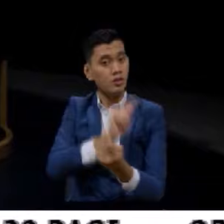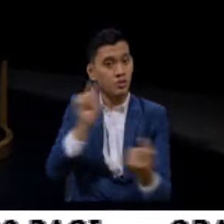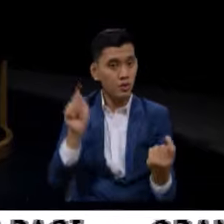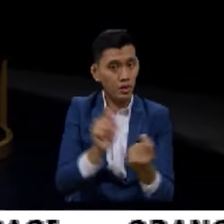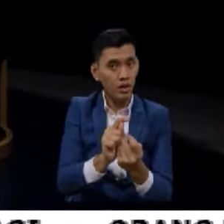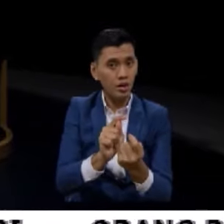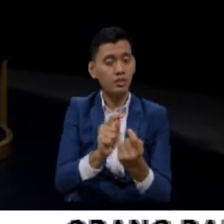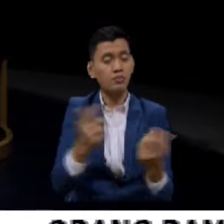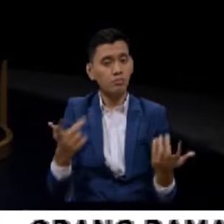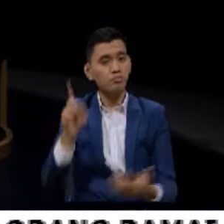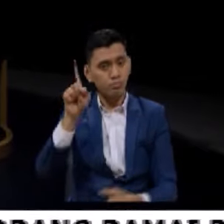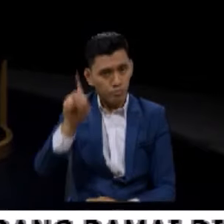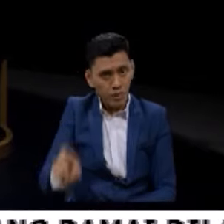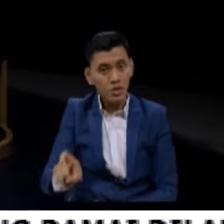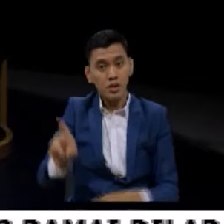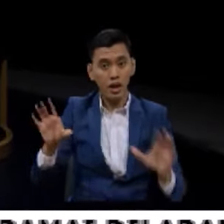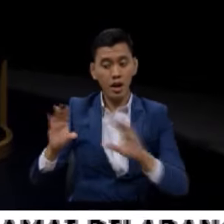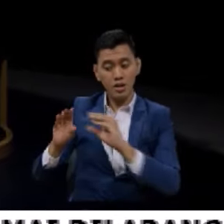tiap-tiap